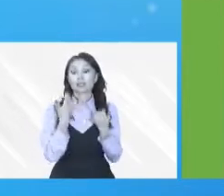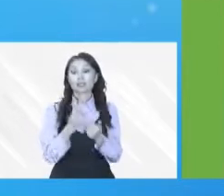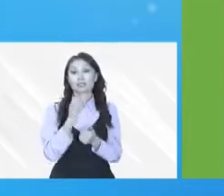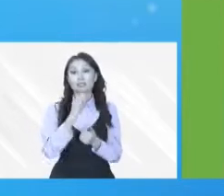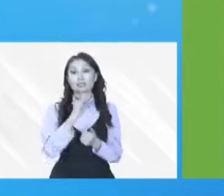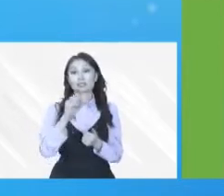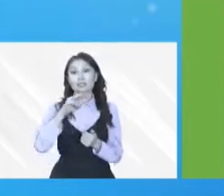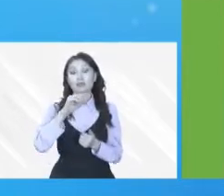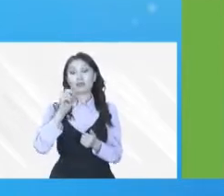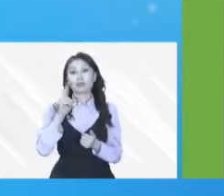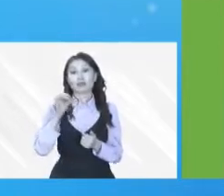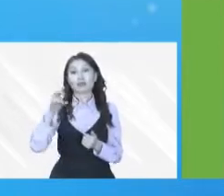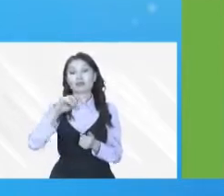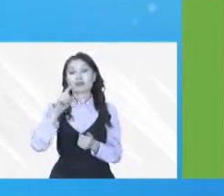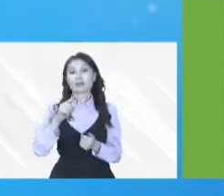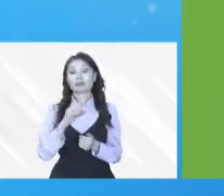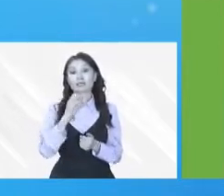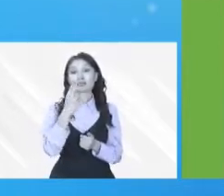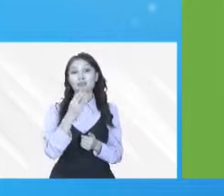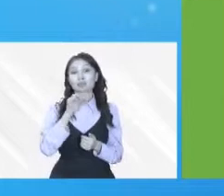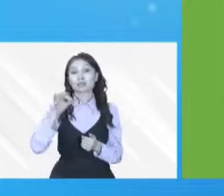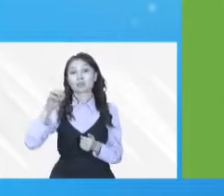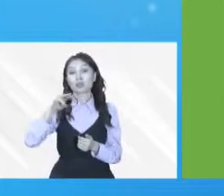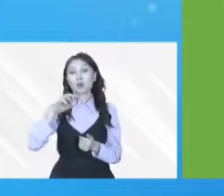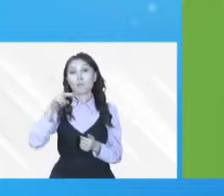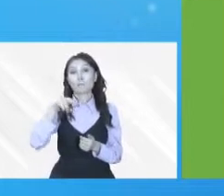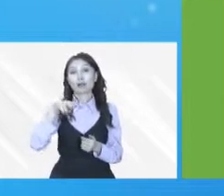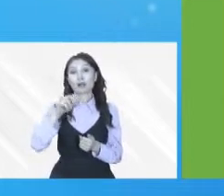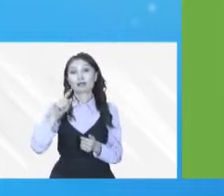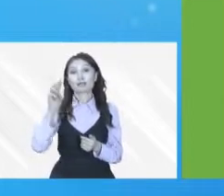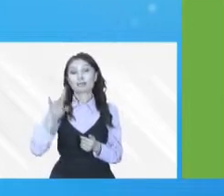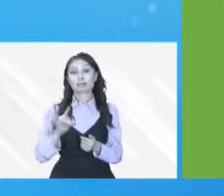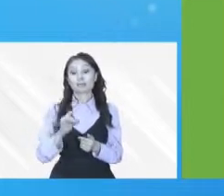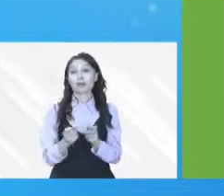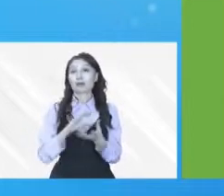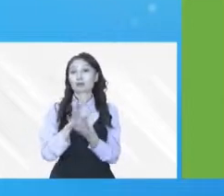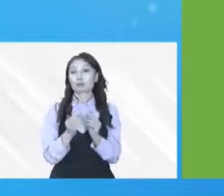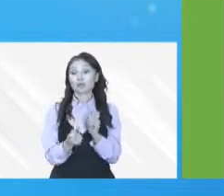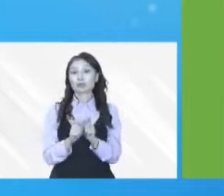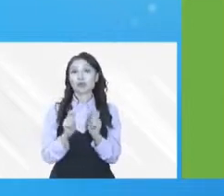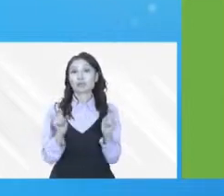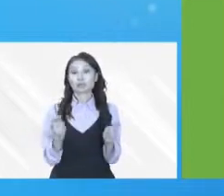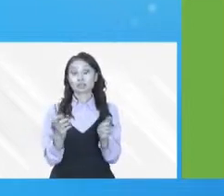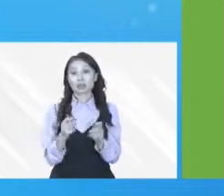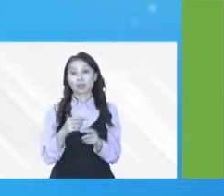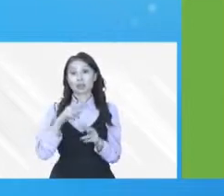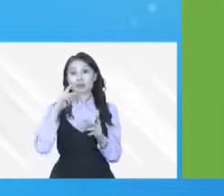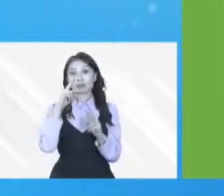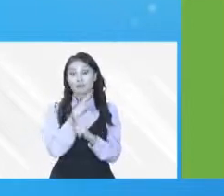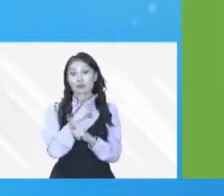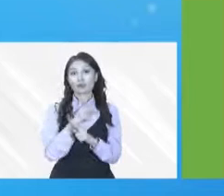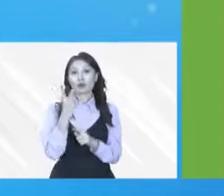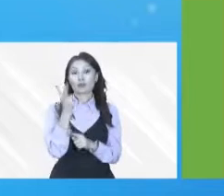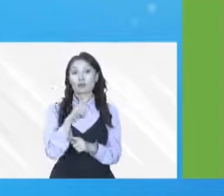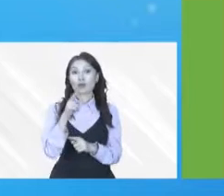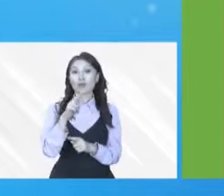цитокинеза, разделение цитоплазмы, в результате чего образуется дефектная